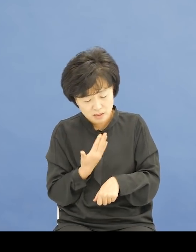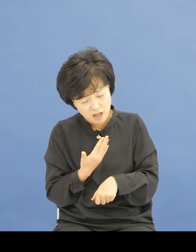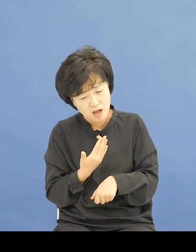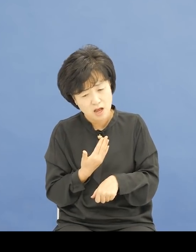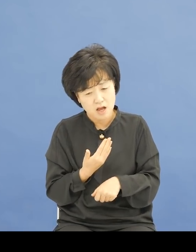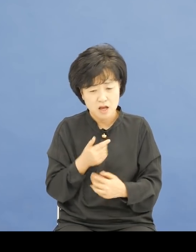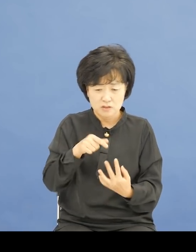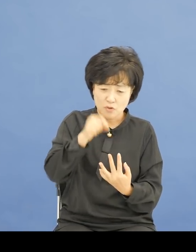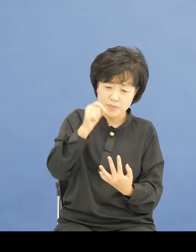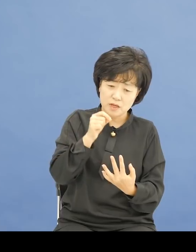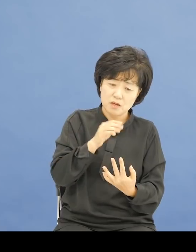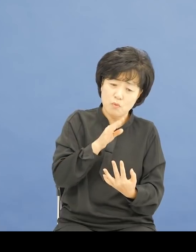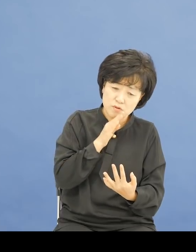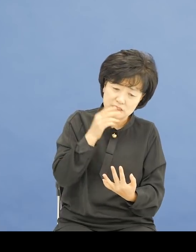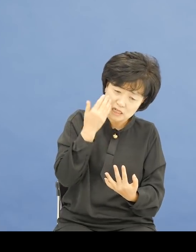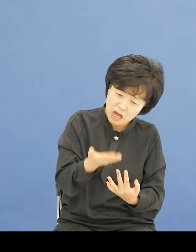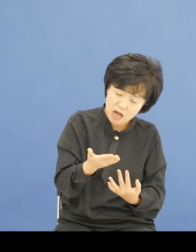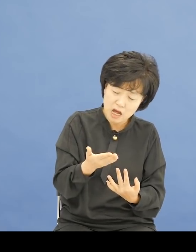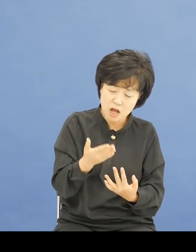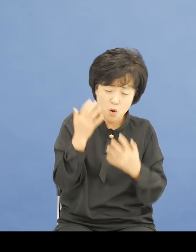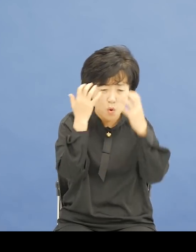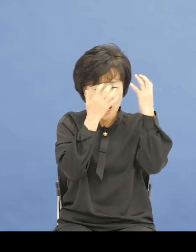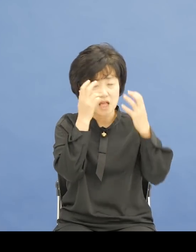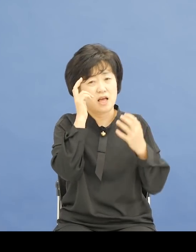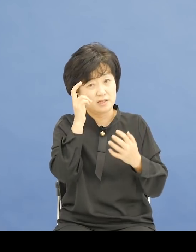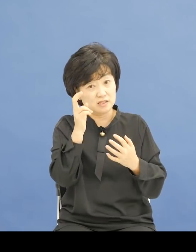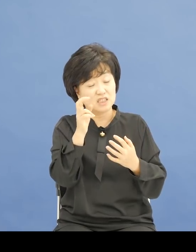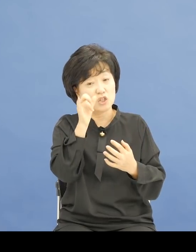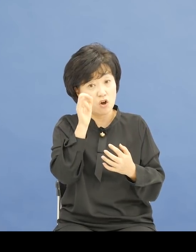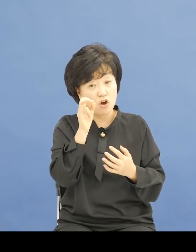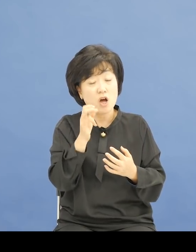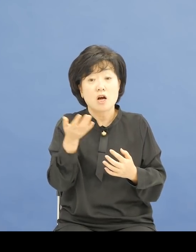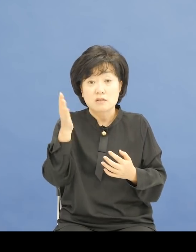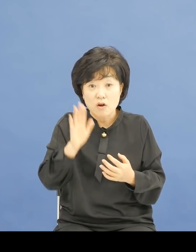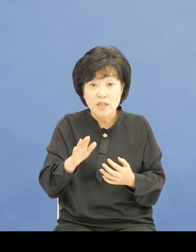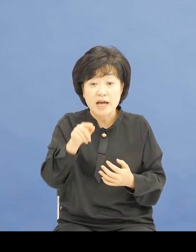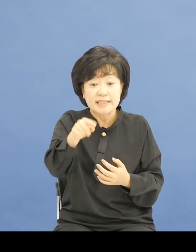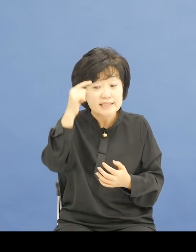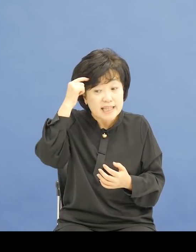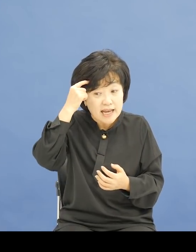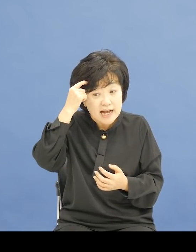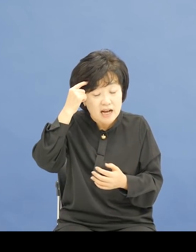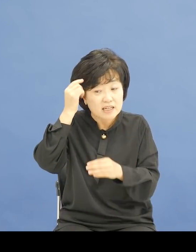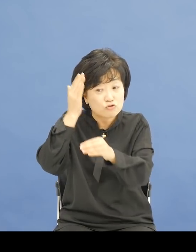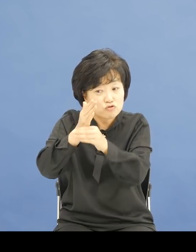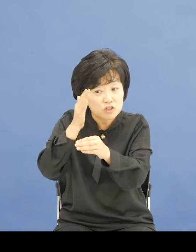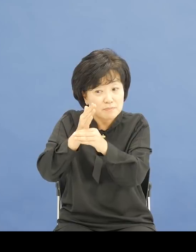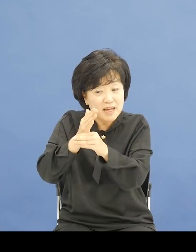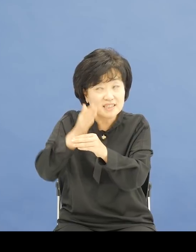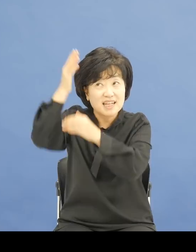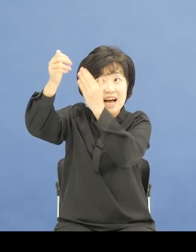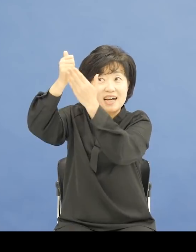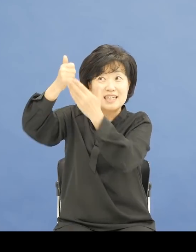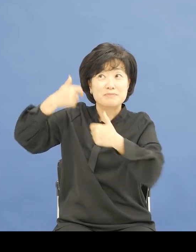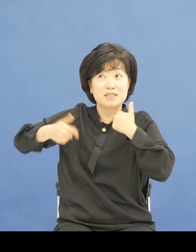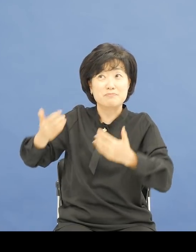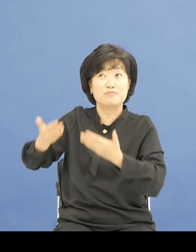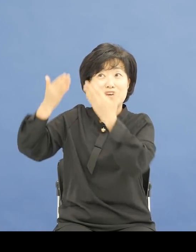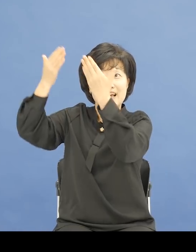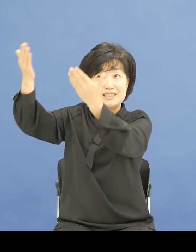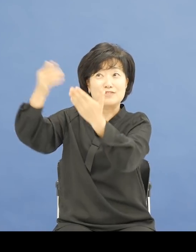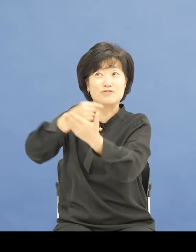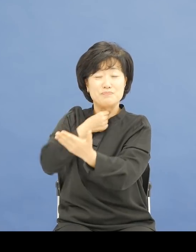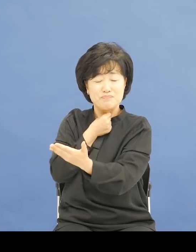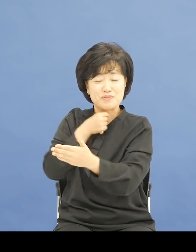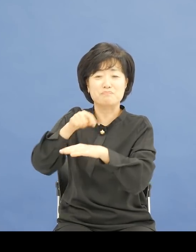이 선택이 옳은 건지 혼란스러울 때도 있었을 거야. 하지만 네 생각의 중심에는 늘 나를 기쁘게 해주고 싶은